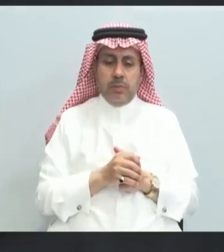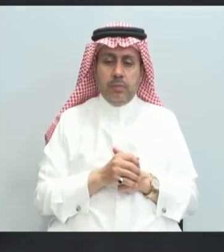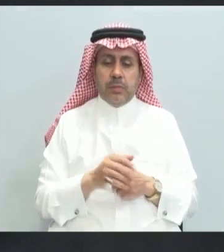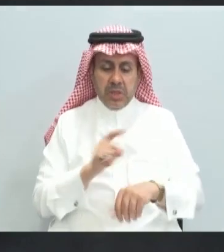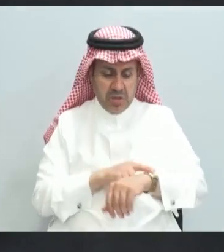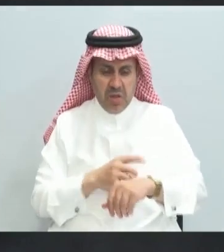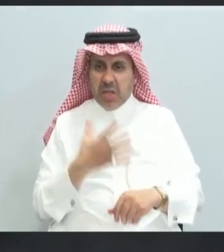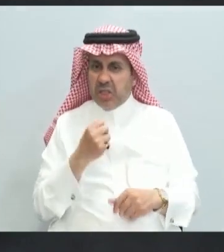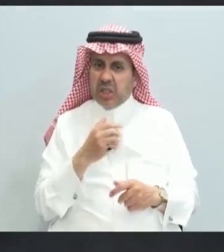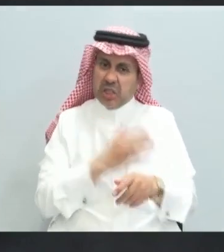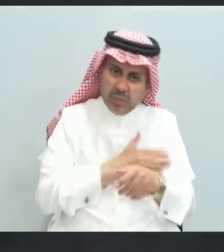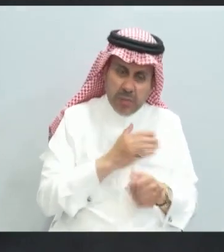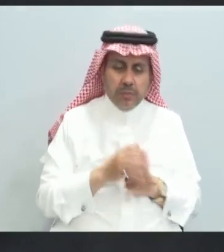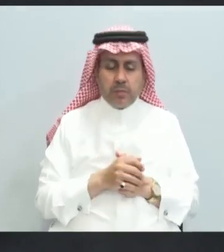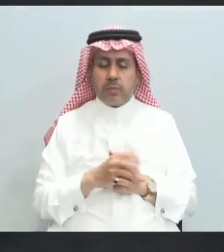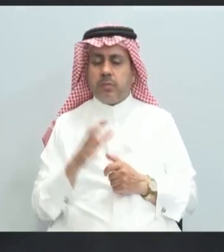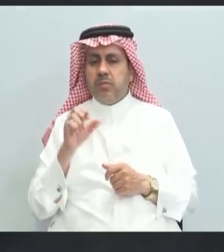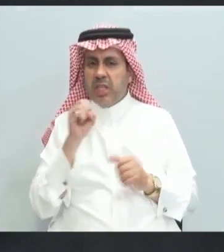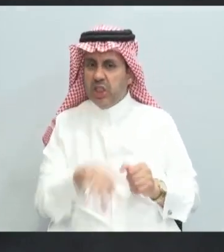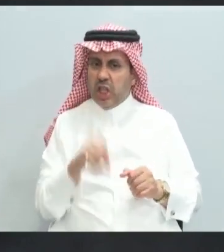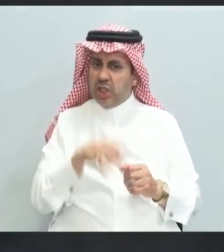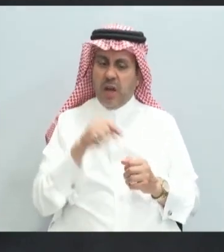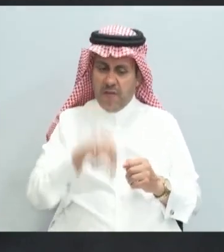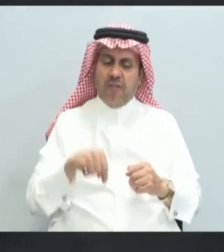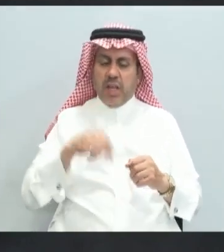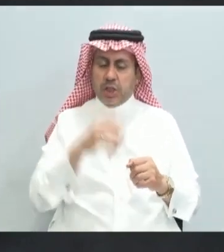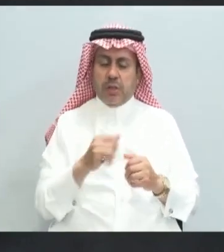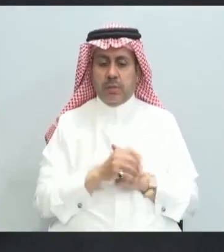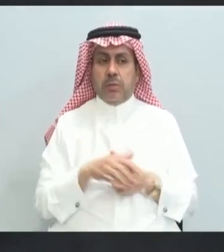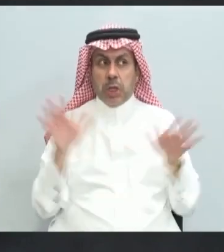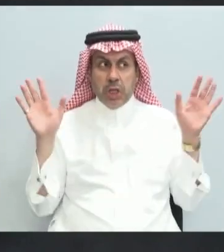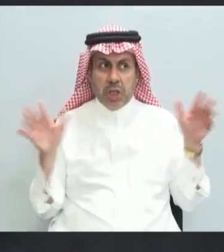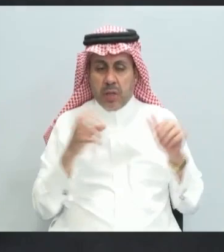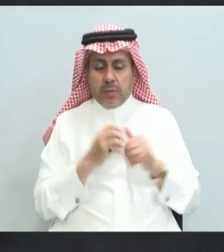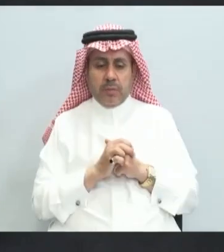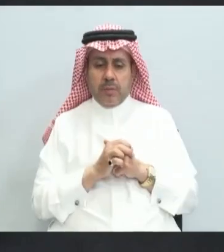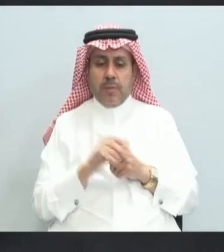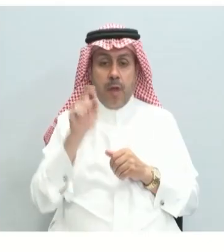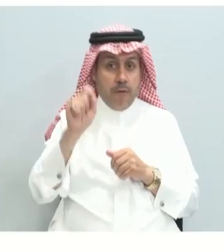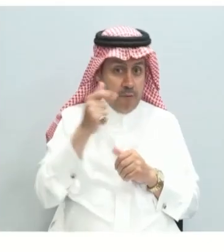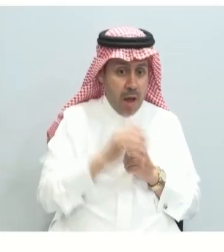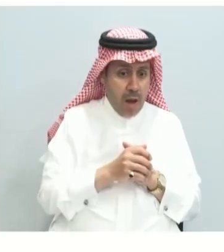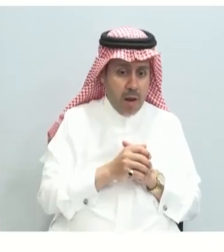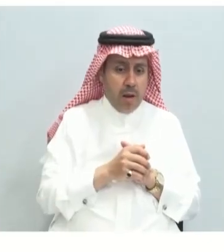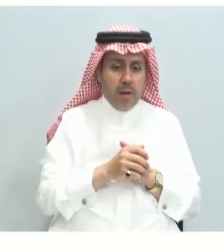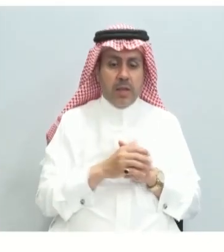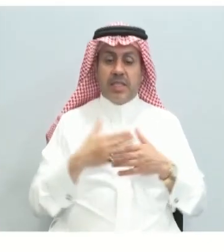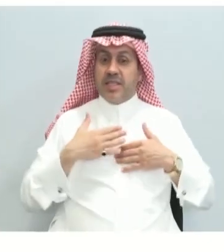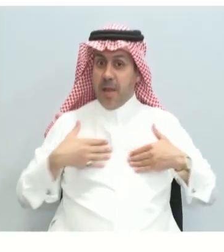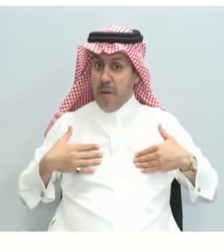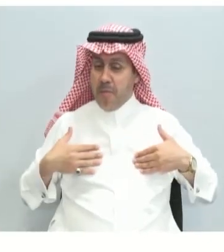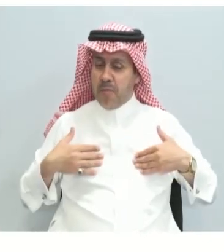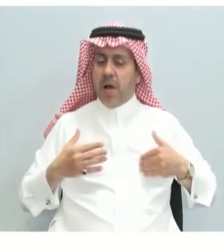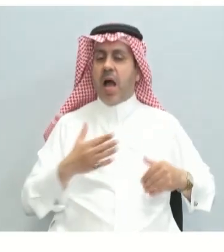ينتظر المصيبة التي ستحصل له والتي تشاءم بسين أو صاد من الأحداث، لكن